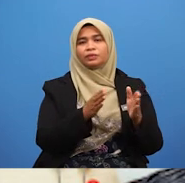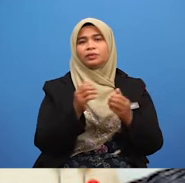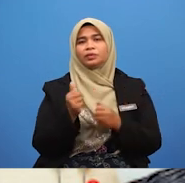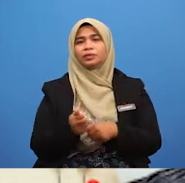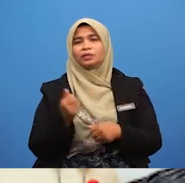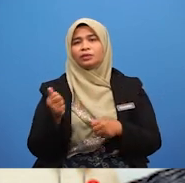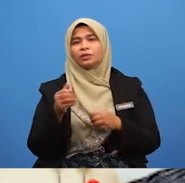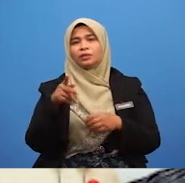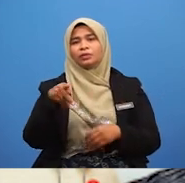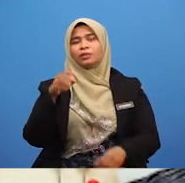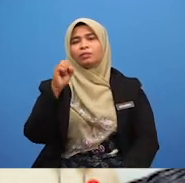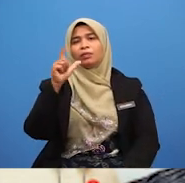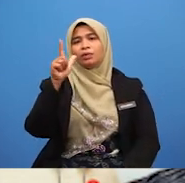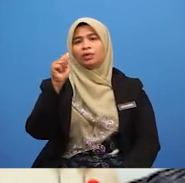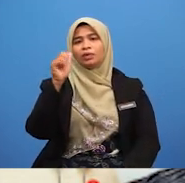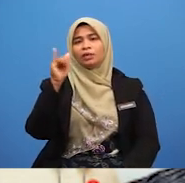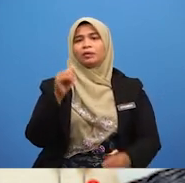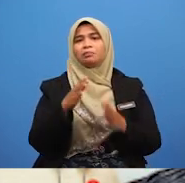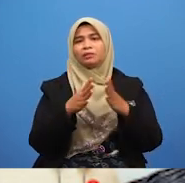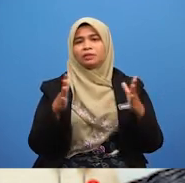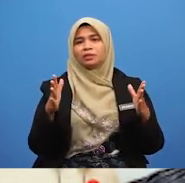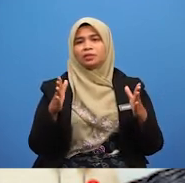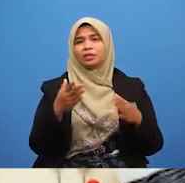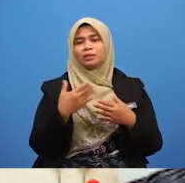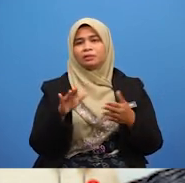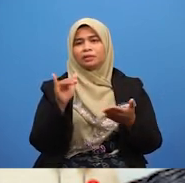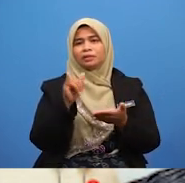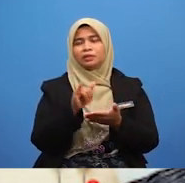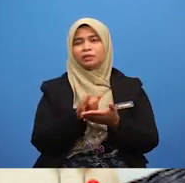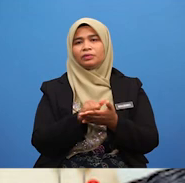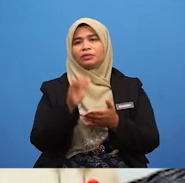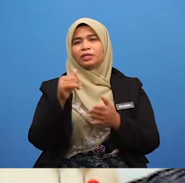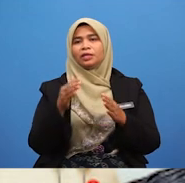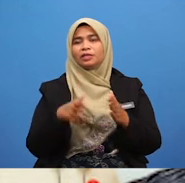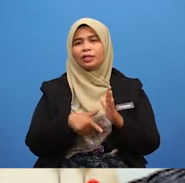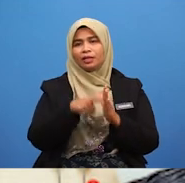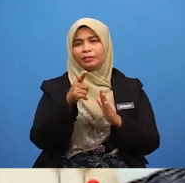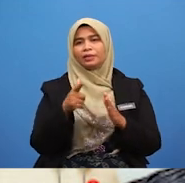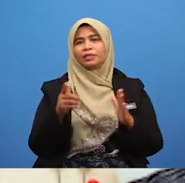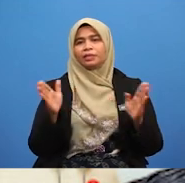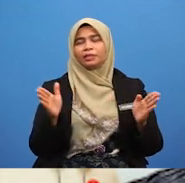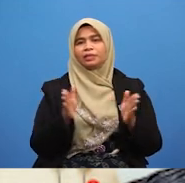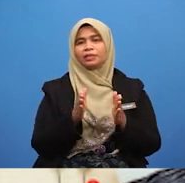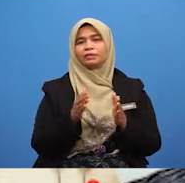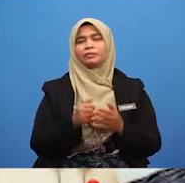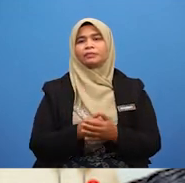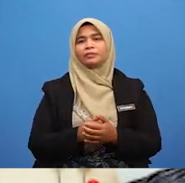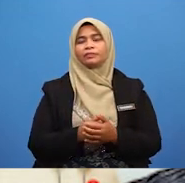Pelajar perlu ratakan pola terlebih dahulu jika pola berkedut atau